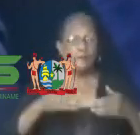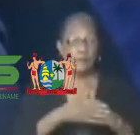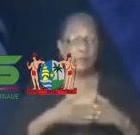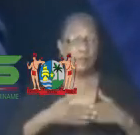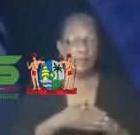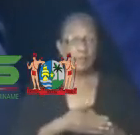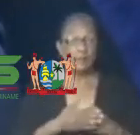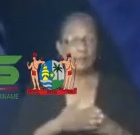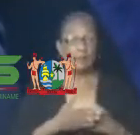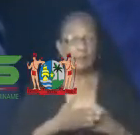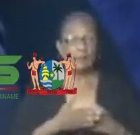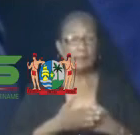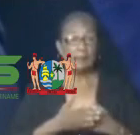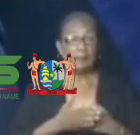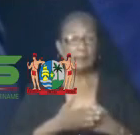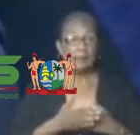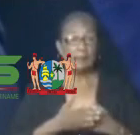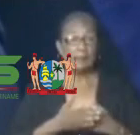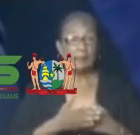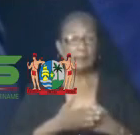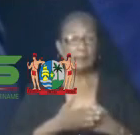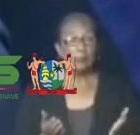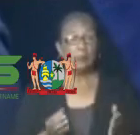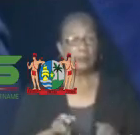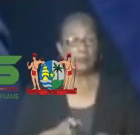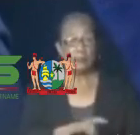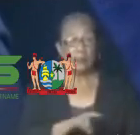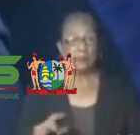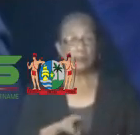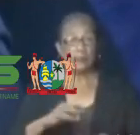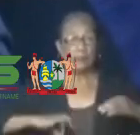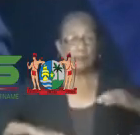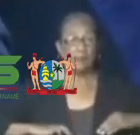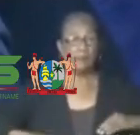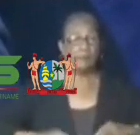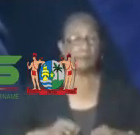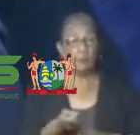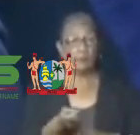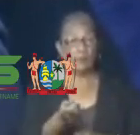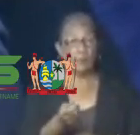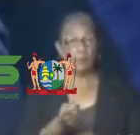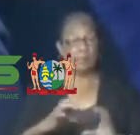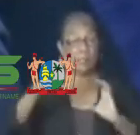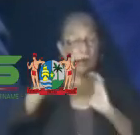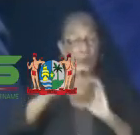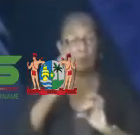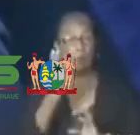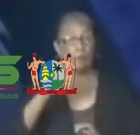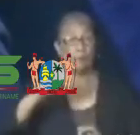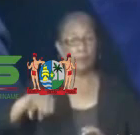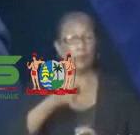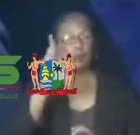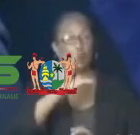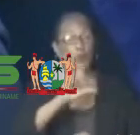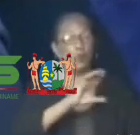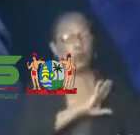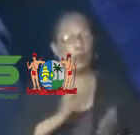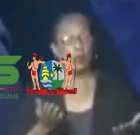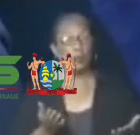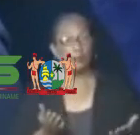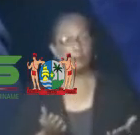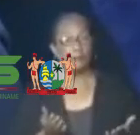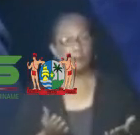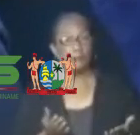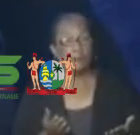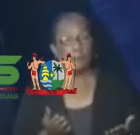de vergadering worden gehouden van COFAP, de Raad van Ministers van Financiën van CARICOM, op 3 juli. We zullen ook